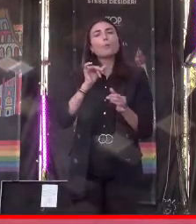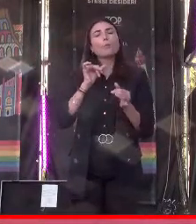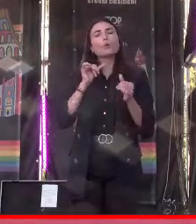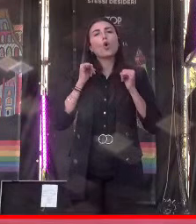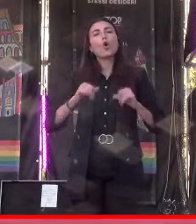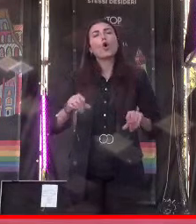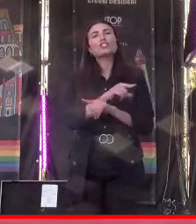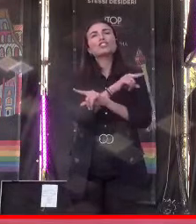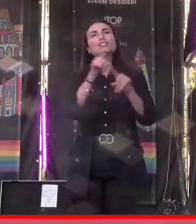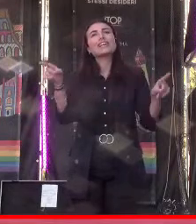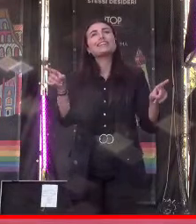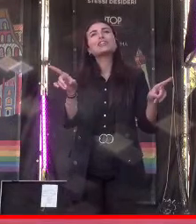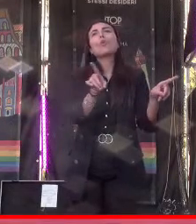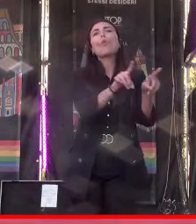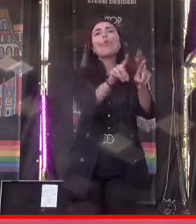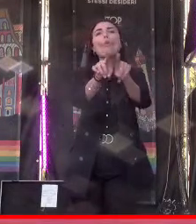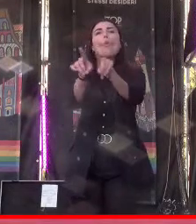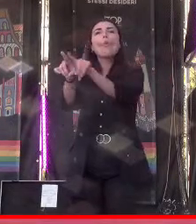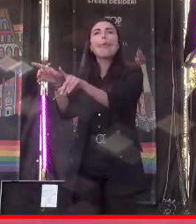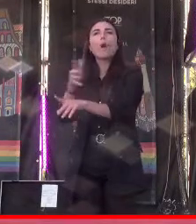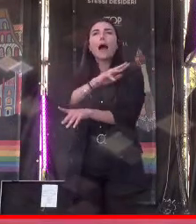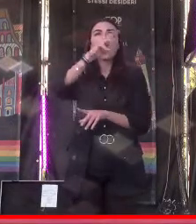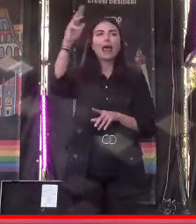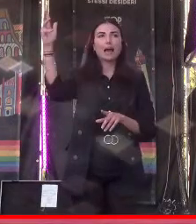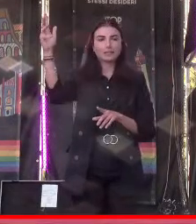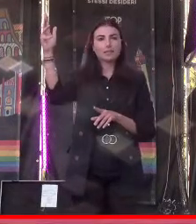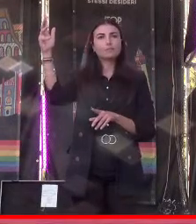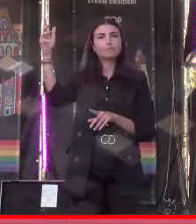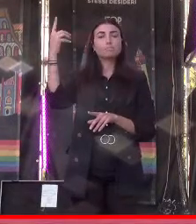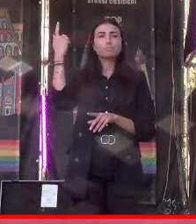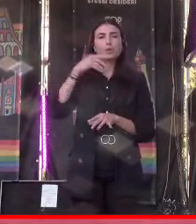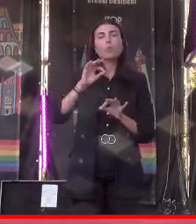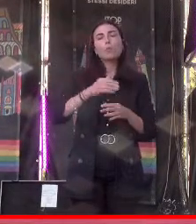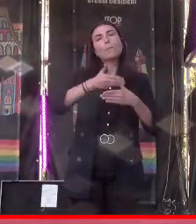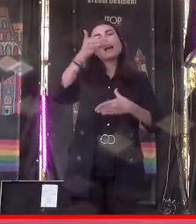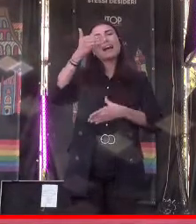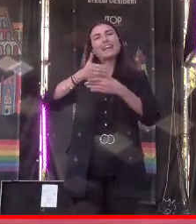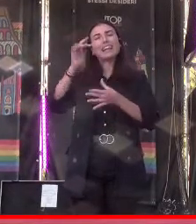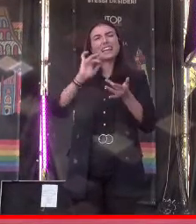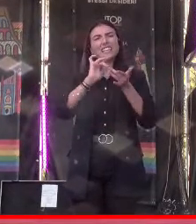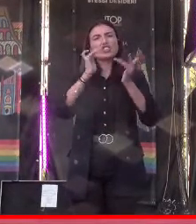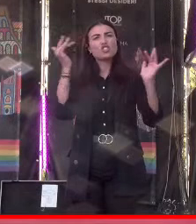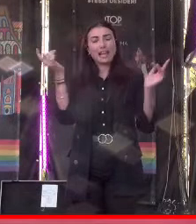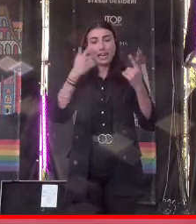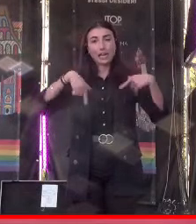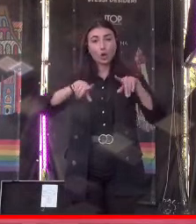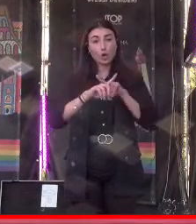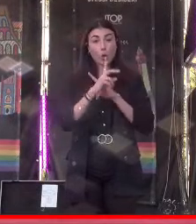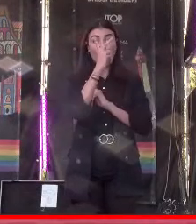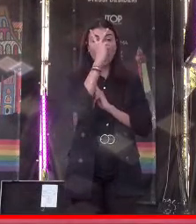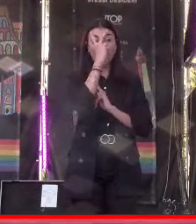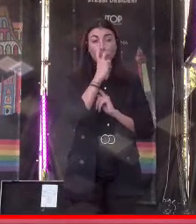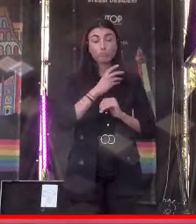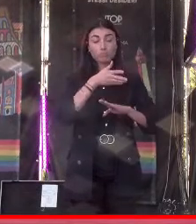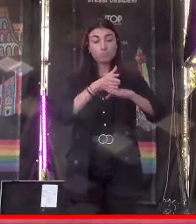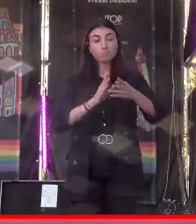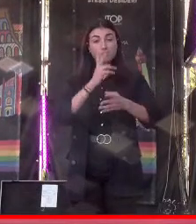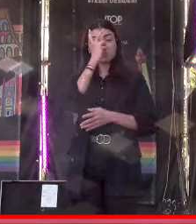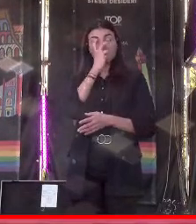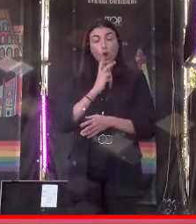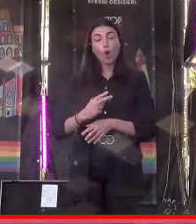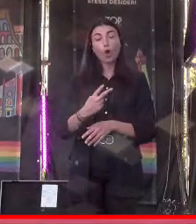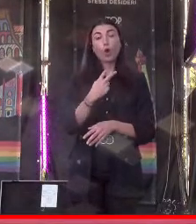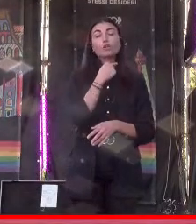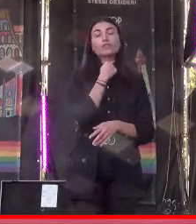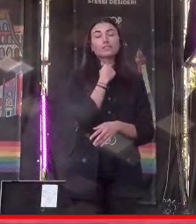per quanto riguarda le barriere sensoriali e soprattutto quelle digitali, che noi ipovedenti e non vedenti siamo costretti